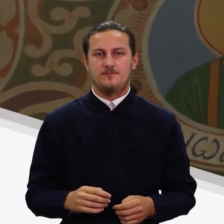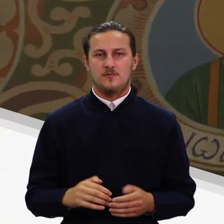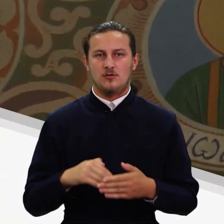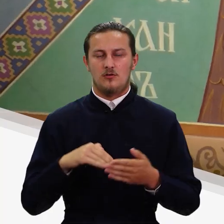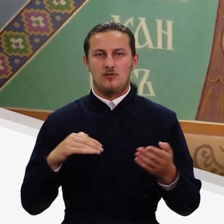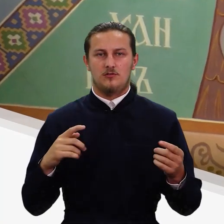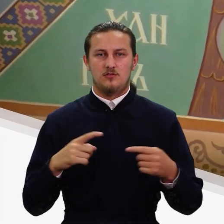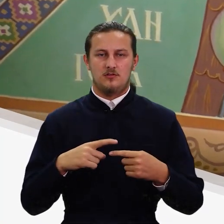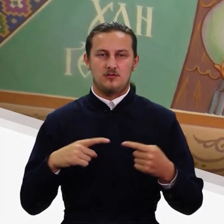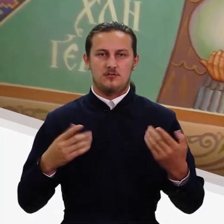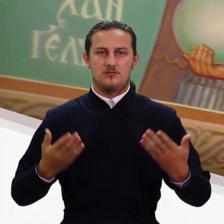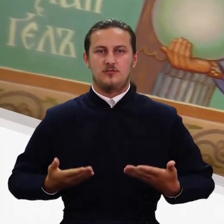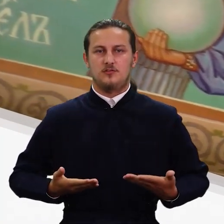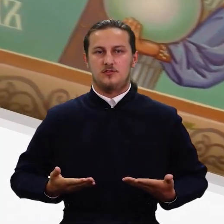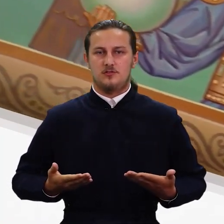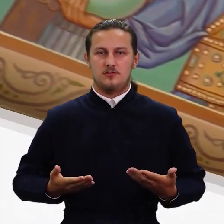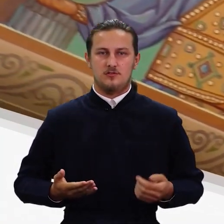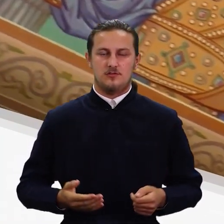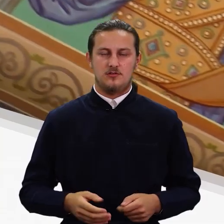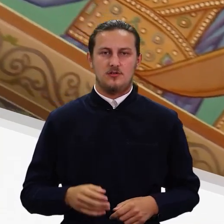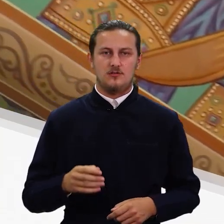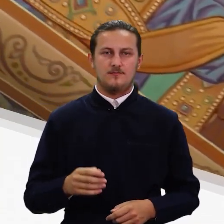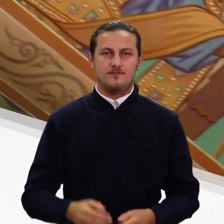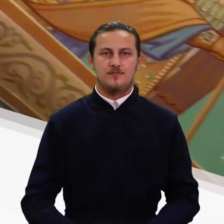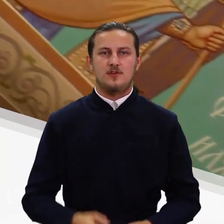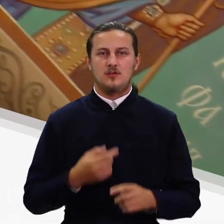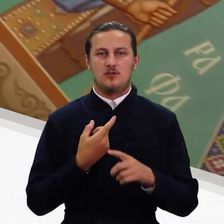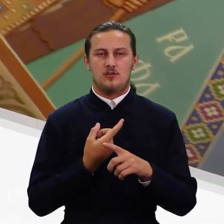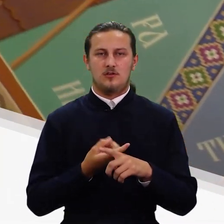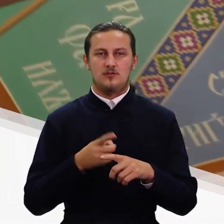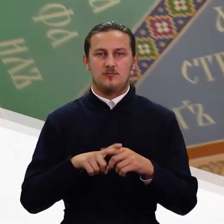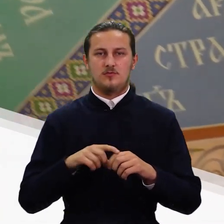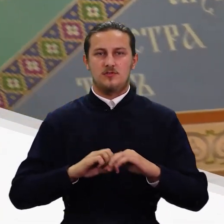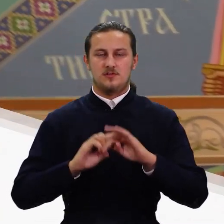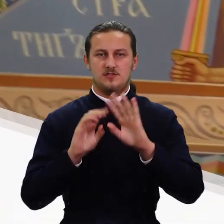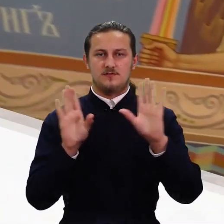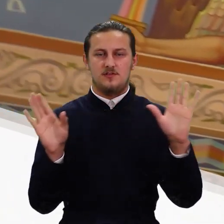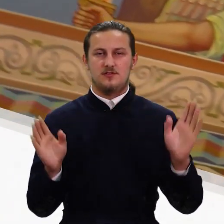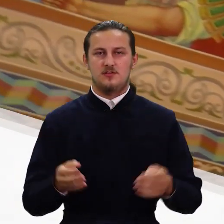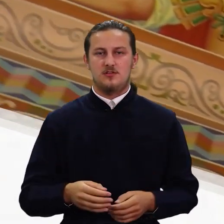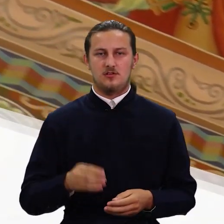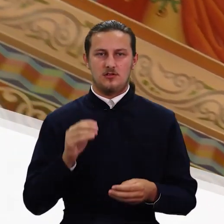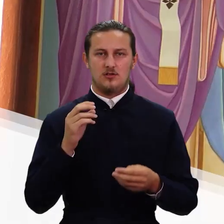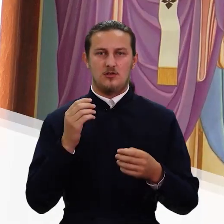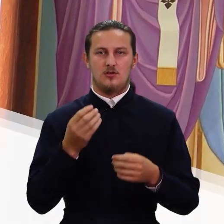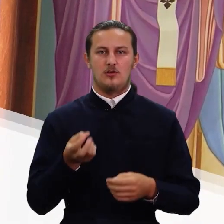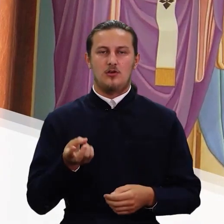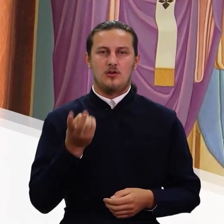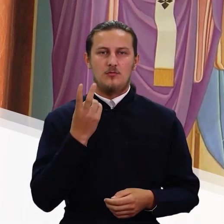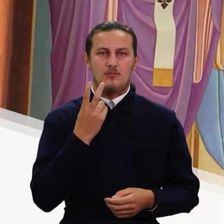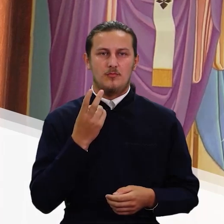особливої місії – являти Бога словом і способом життя. Тому святі завжди мали особливе шанування в церкві.